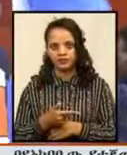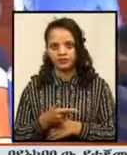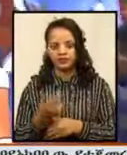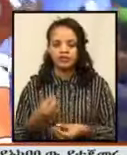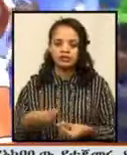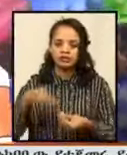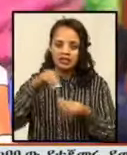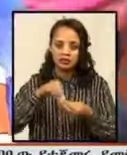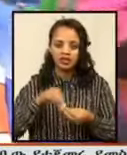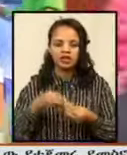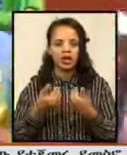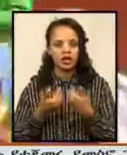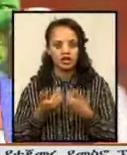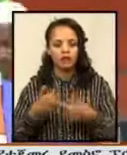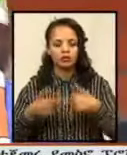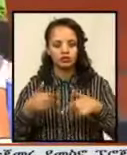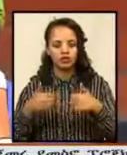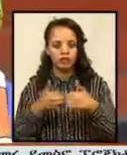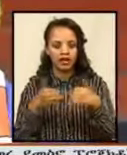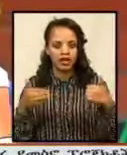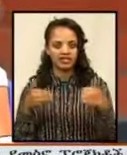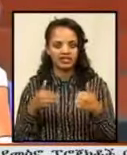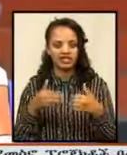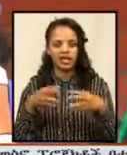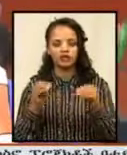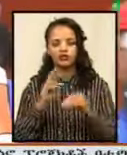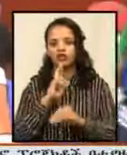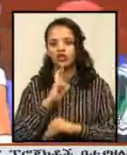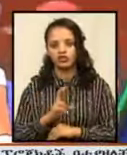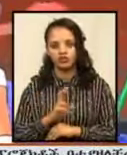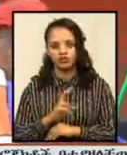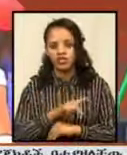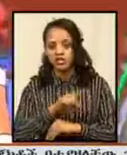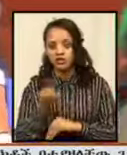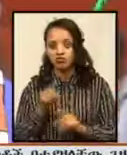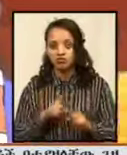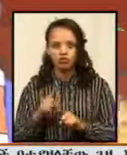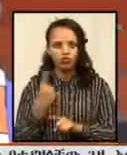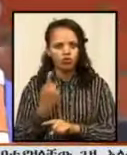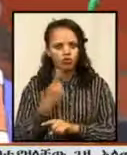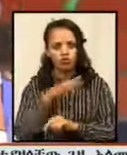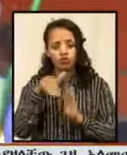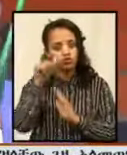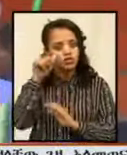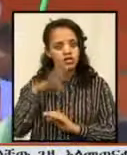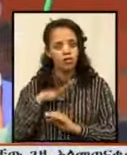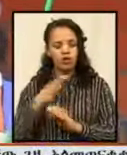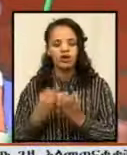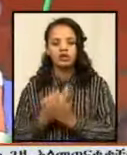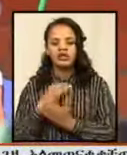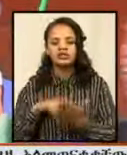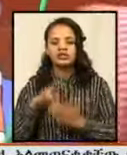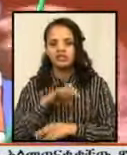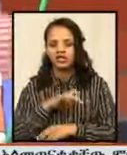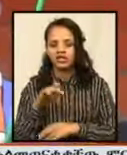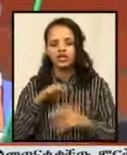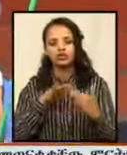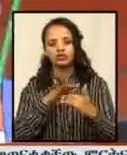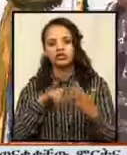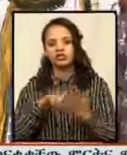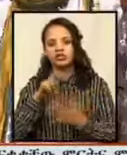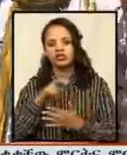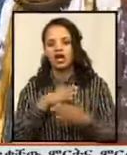ያመጡ መለያየትን ያጠፉ ናቸው። እነዚህ ደግሞ ሁሉም ሰው ለልማት እንዲነሳ እንጂ ለጦርነት